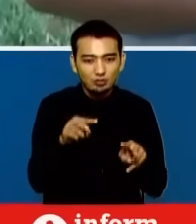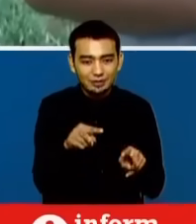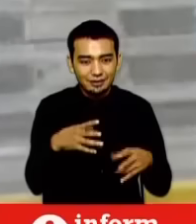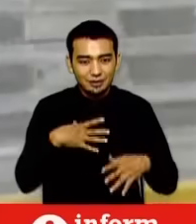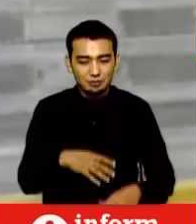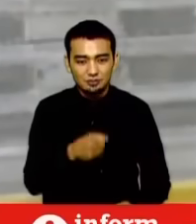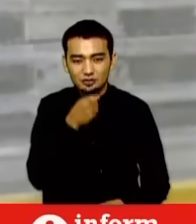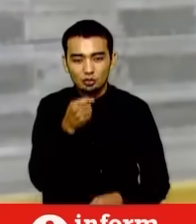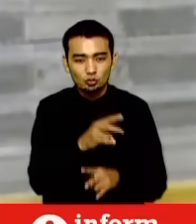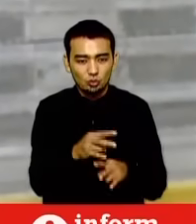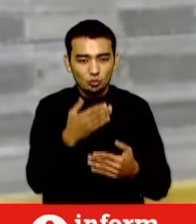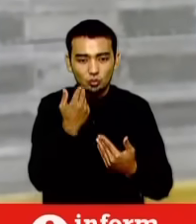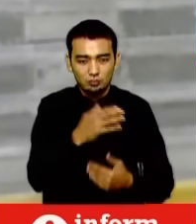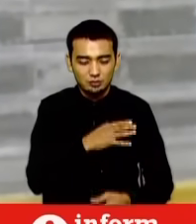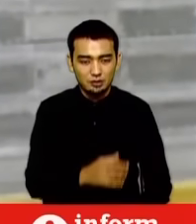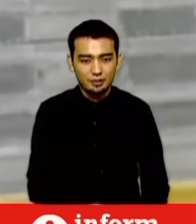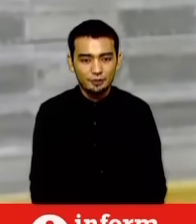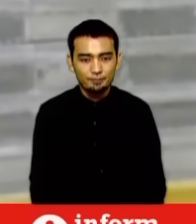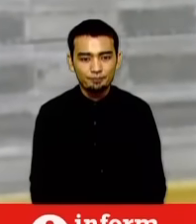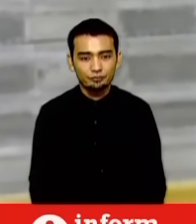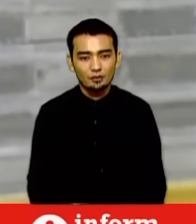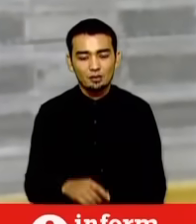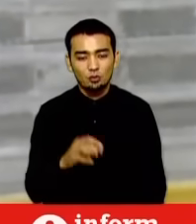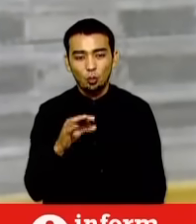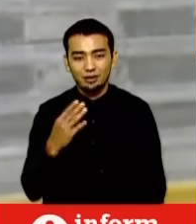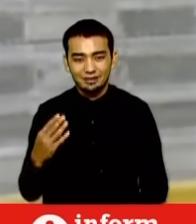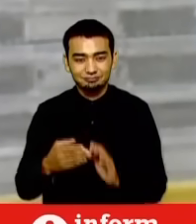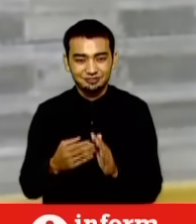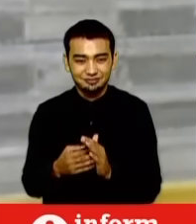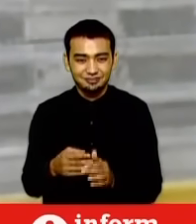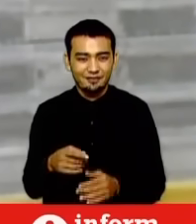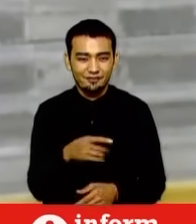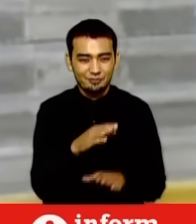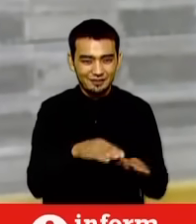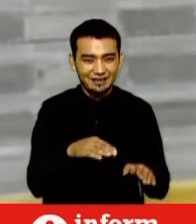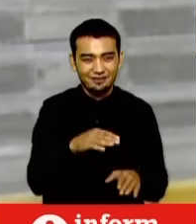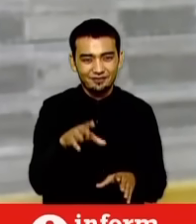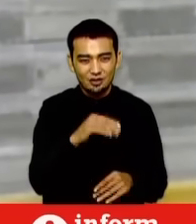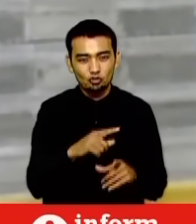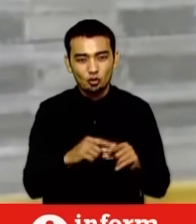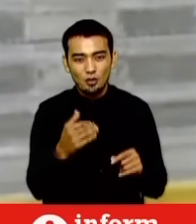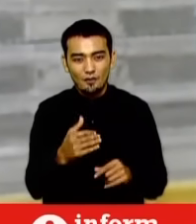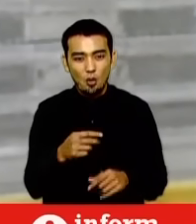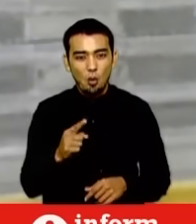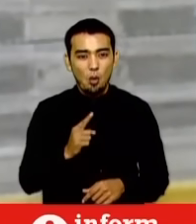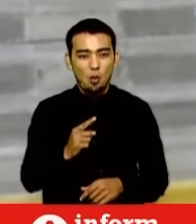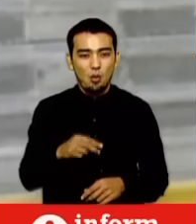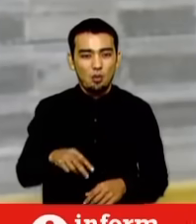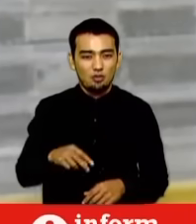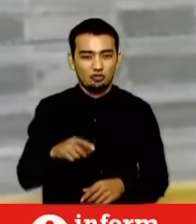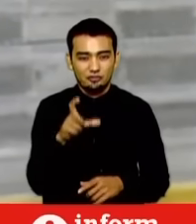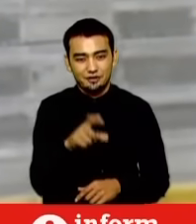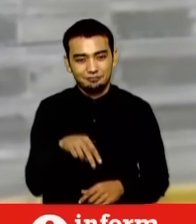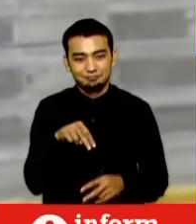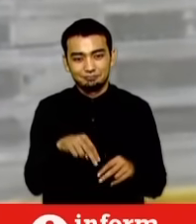бақыламаған. Бала федерациядан бірнеше қайтыс болған. Сол қасындағы балалар, осында біздің мектептің күзетшісі, алғашқы медициналық көмек